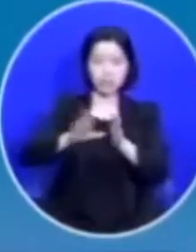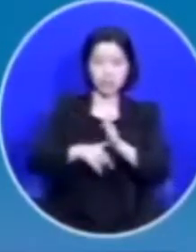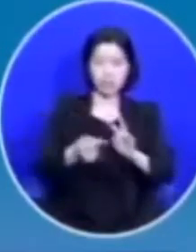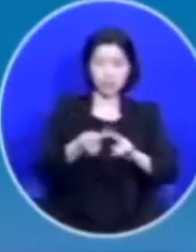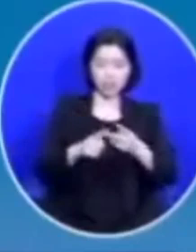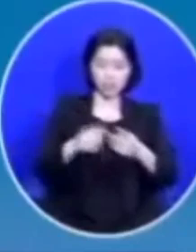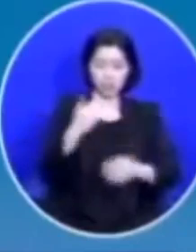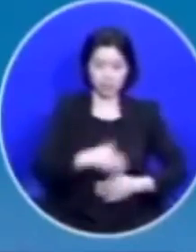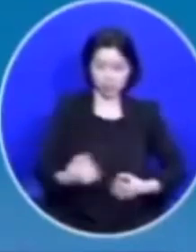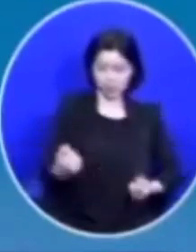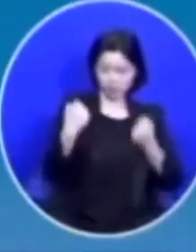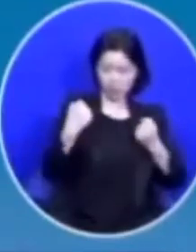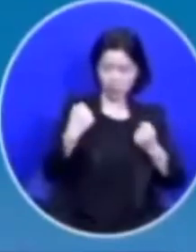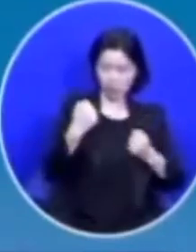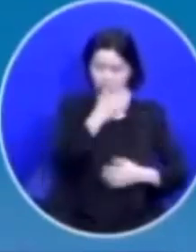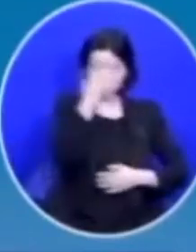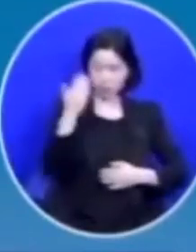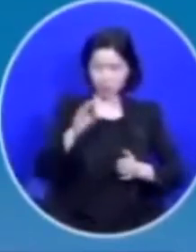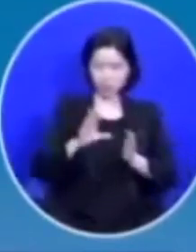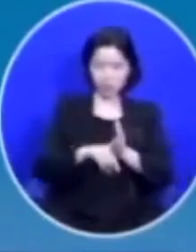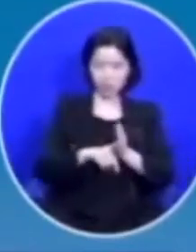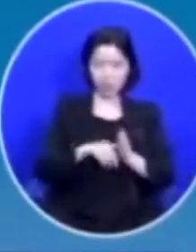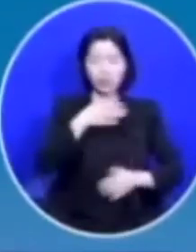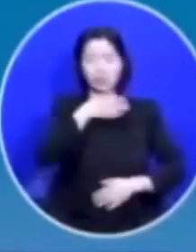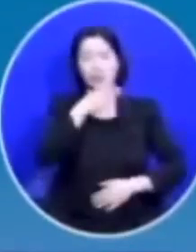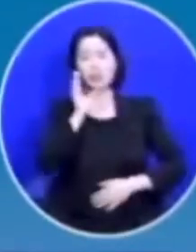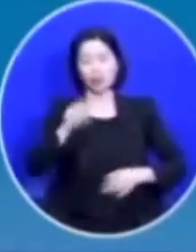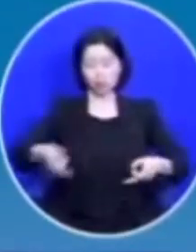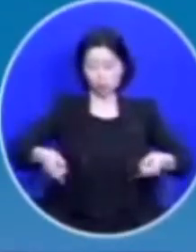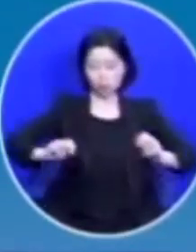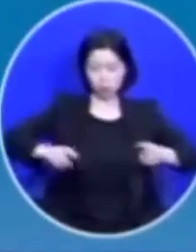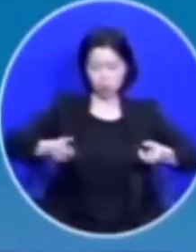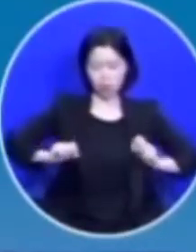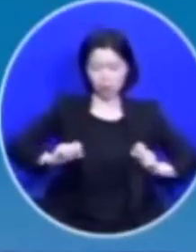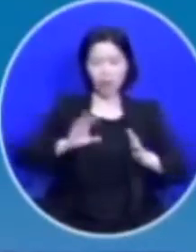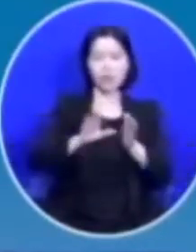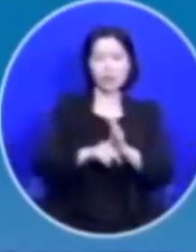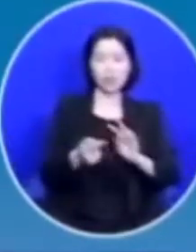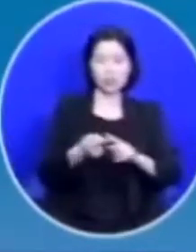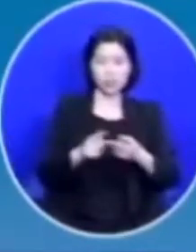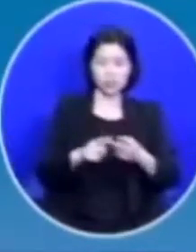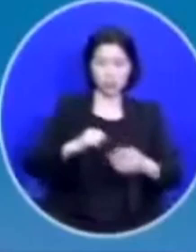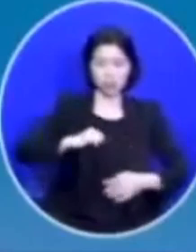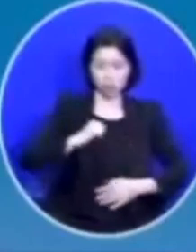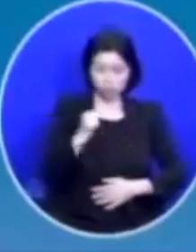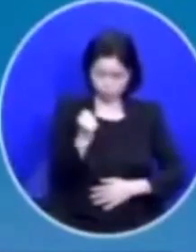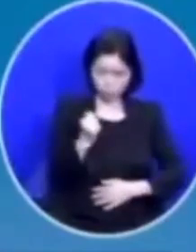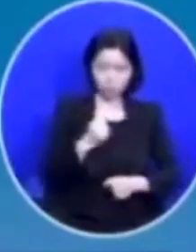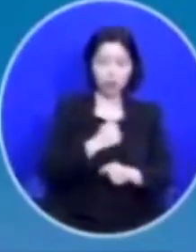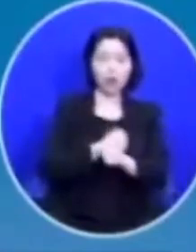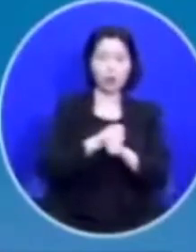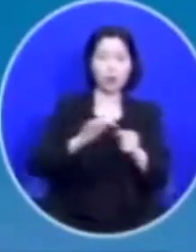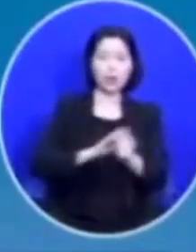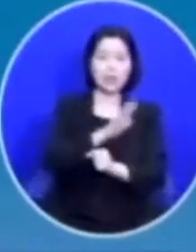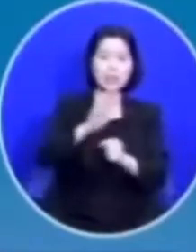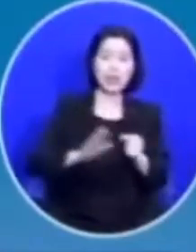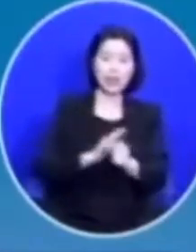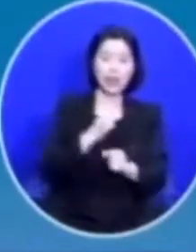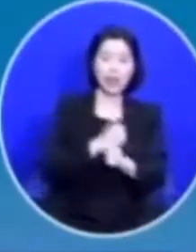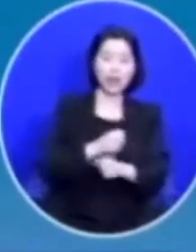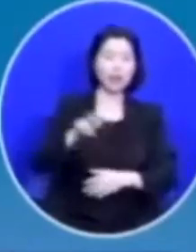건강하여 8판 할 때나 늙어서 휠체어 신세를 져야 할 때나 순종하고 사랑할 것이라고